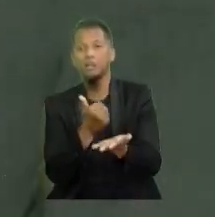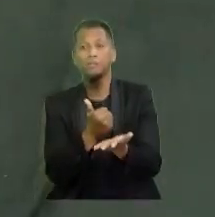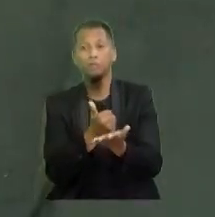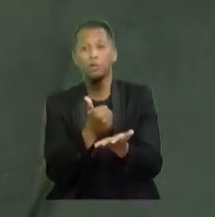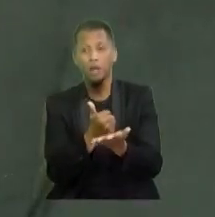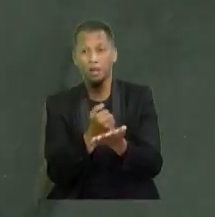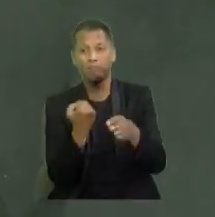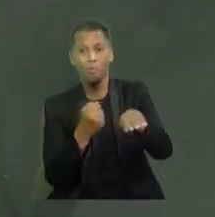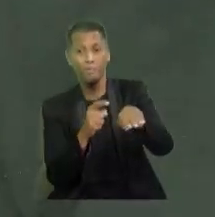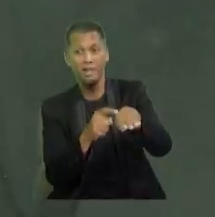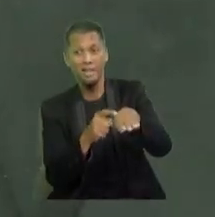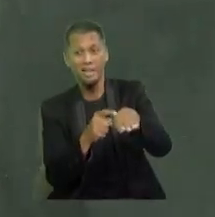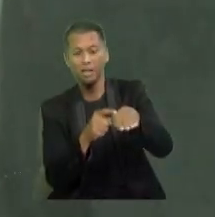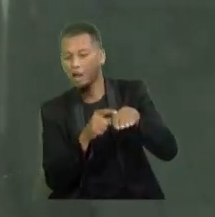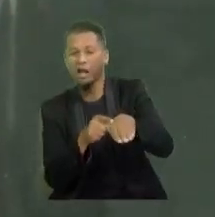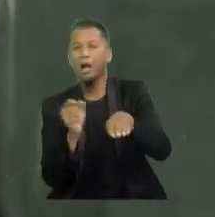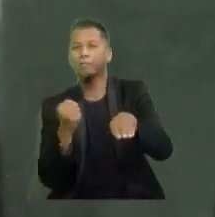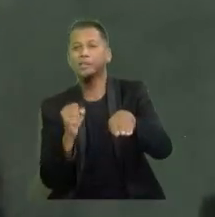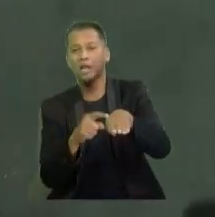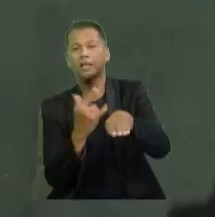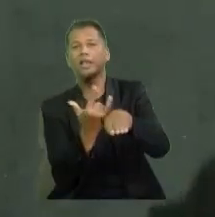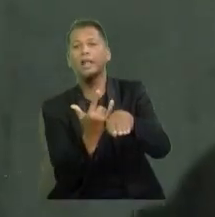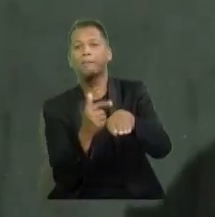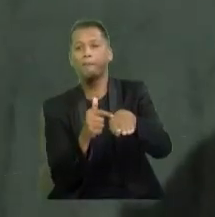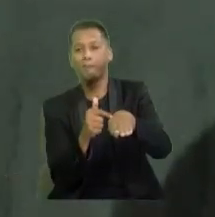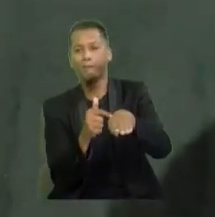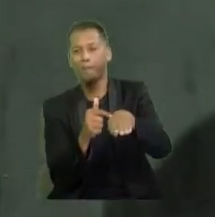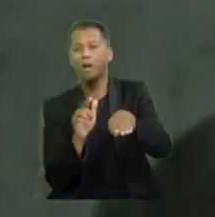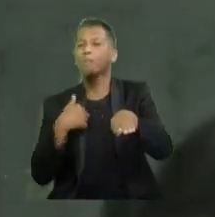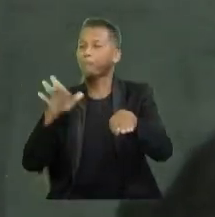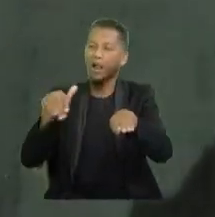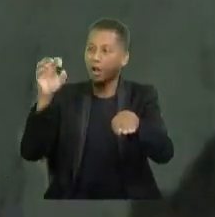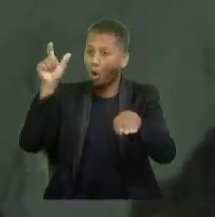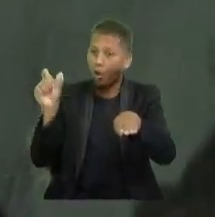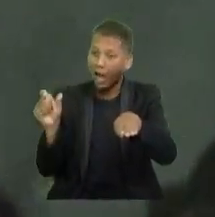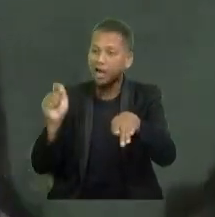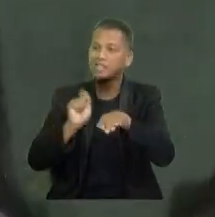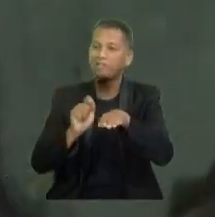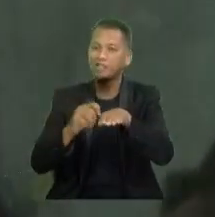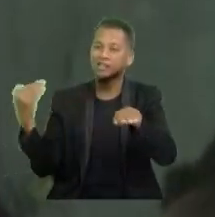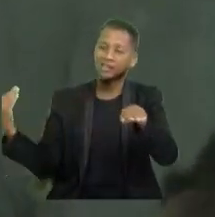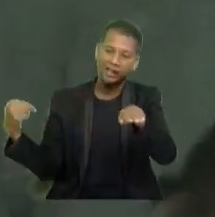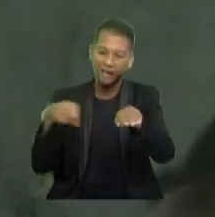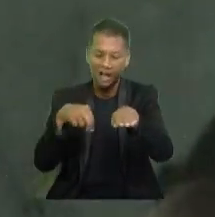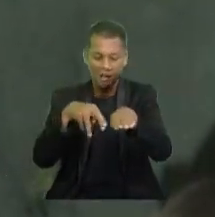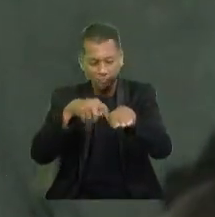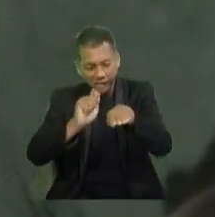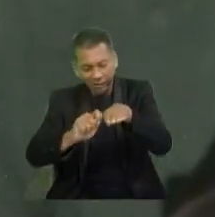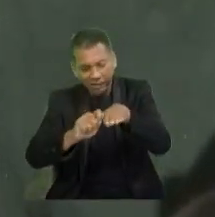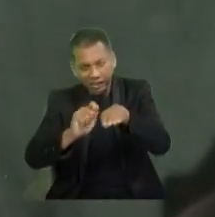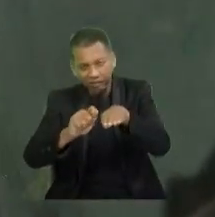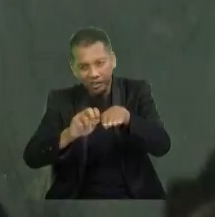kita panggil atau bagaimana? Mekanik saya panggil Pak. Oh. Tangganan jadi mekanik. Iya. Kemungkinan ada kesalahan Pak Wujud